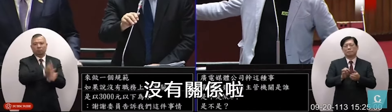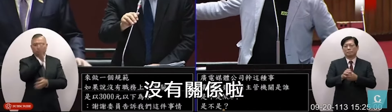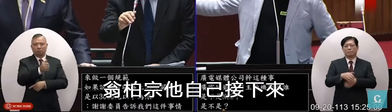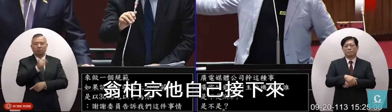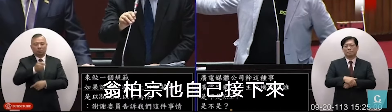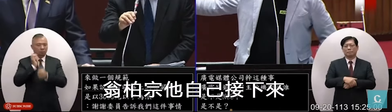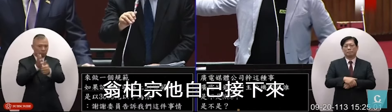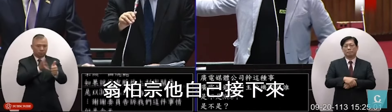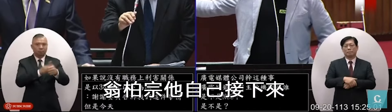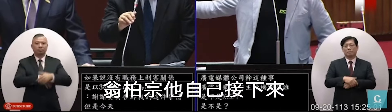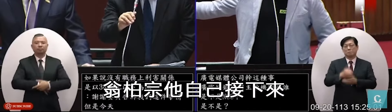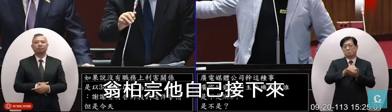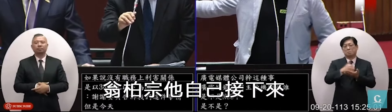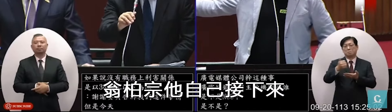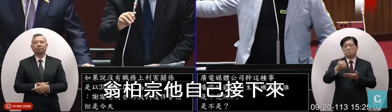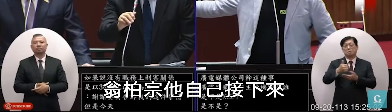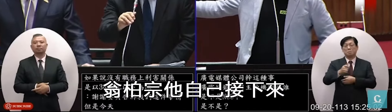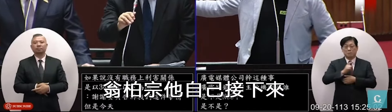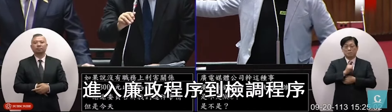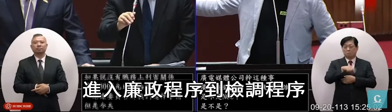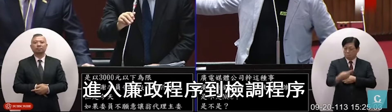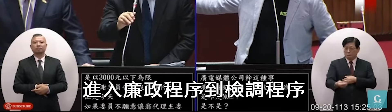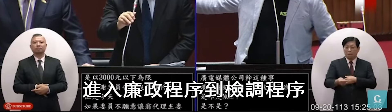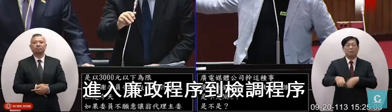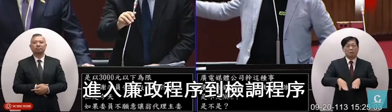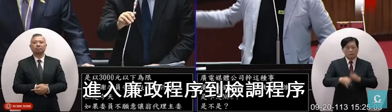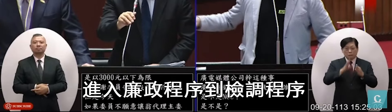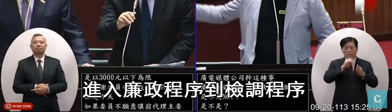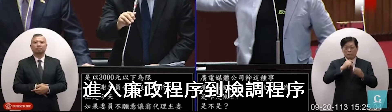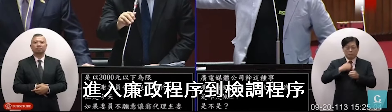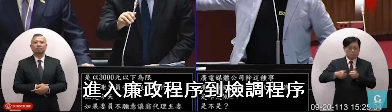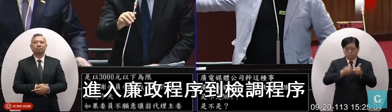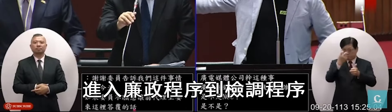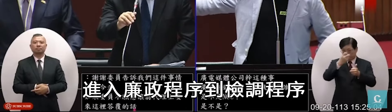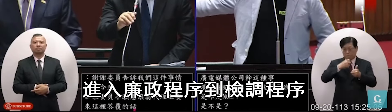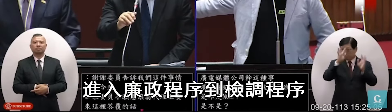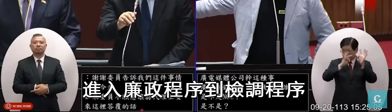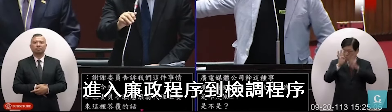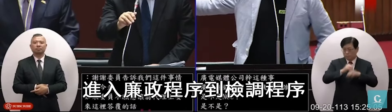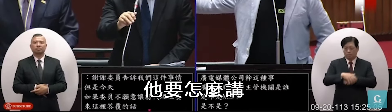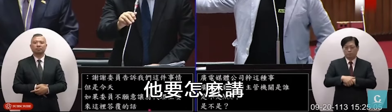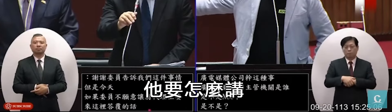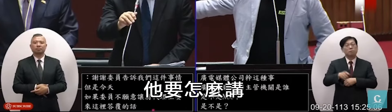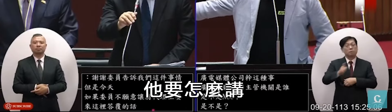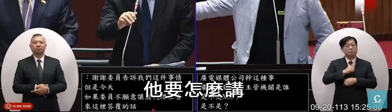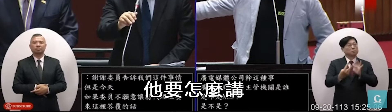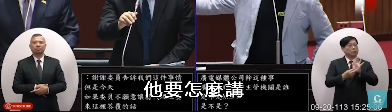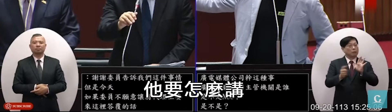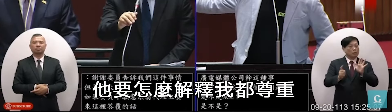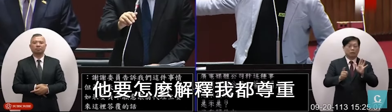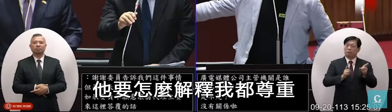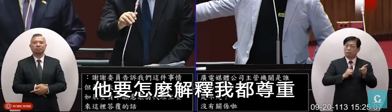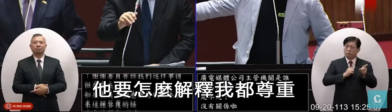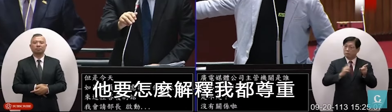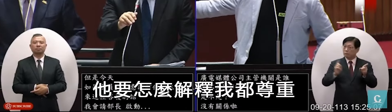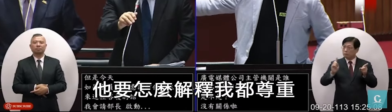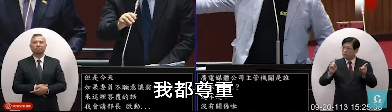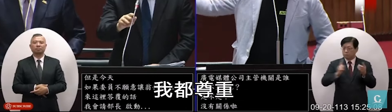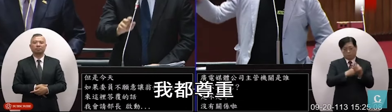啦，请那个政风 单位翁伯宗他自己接下来进入廉政程序到检调程序，他要怎么讲，他有什么解